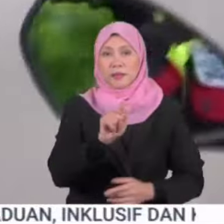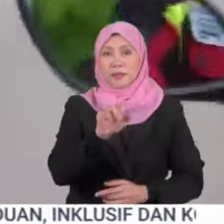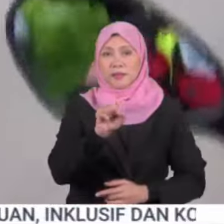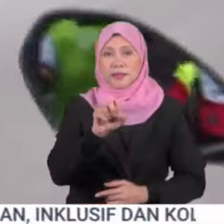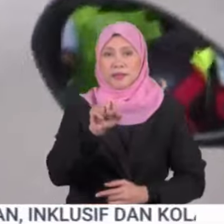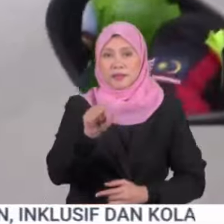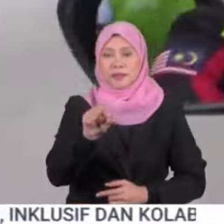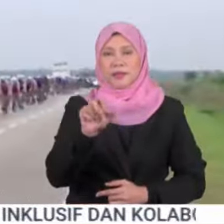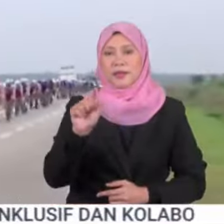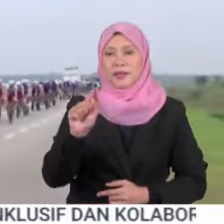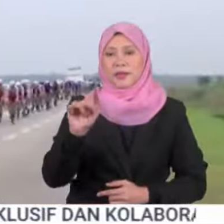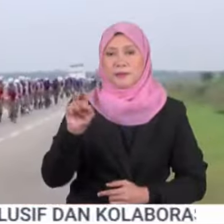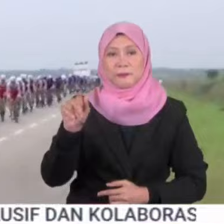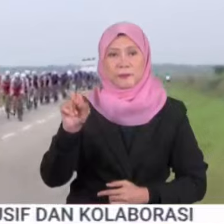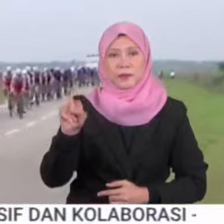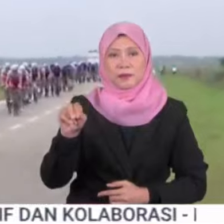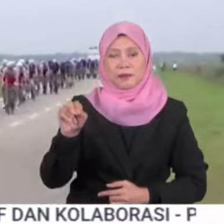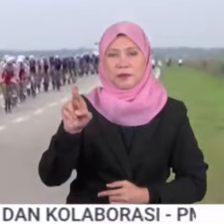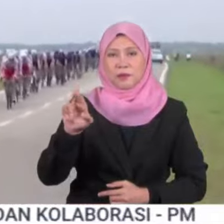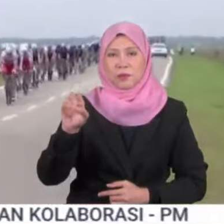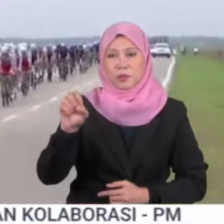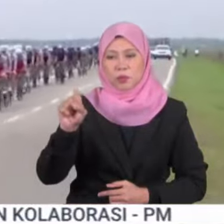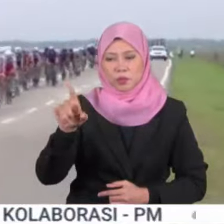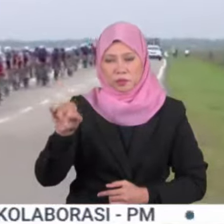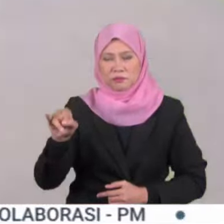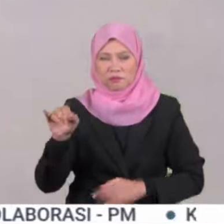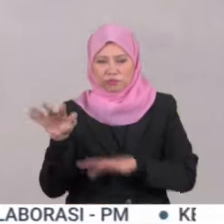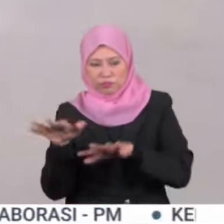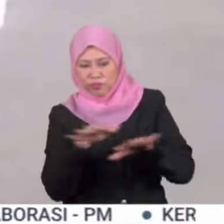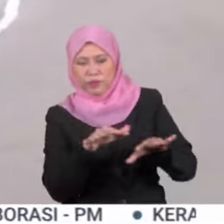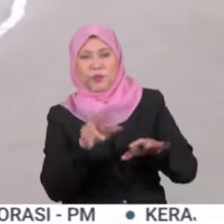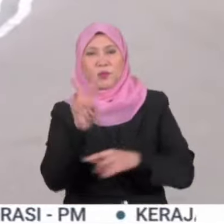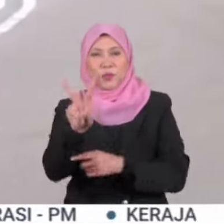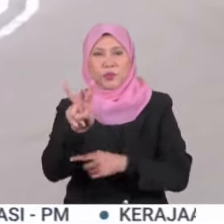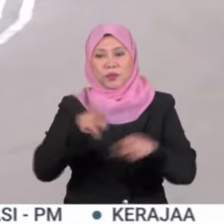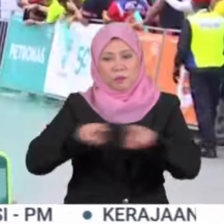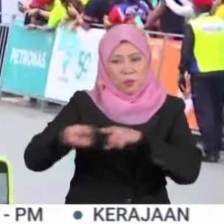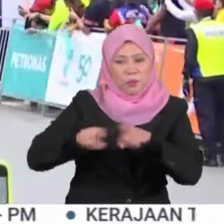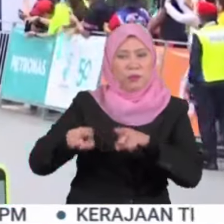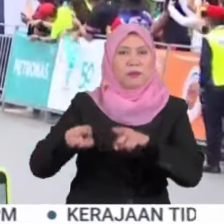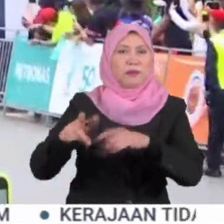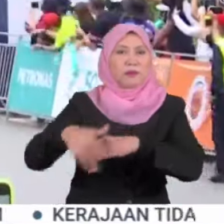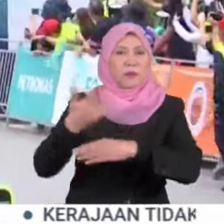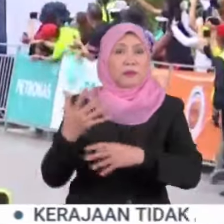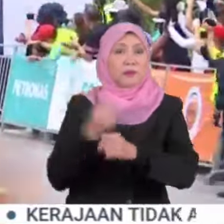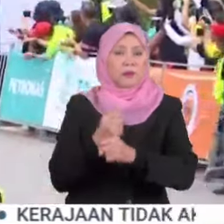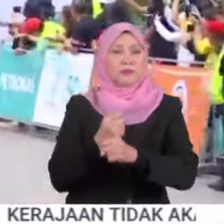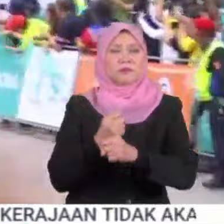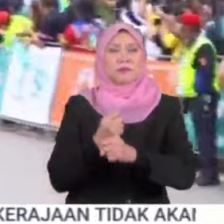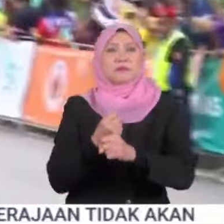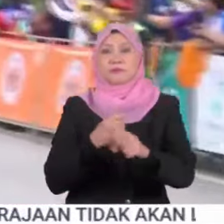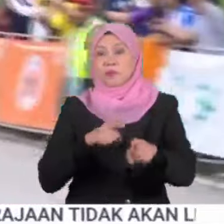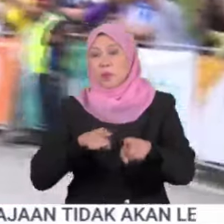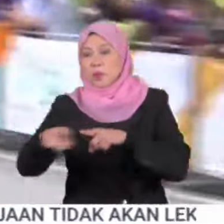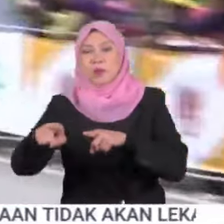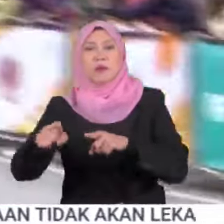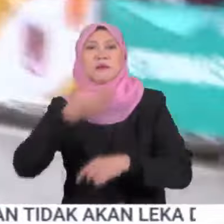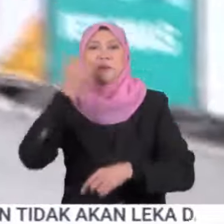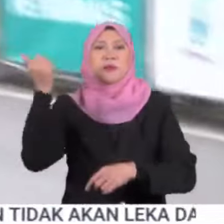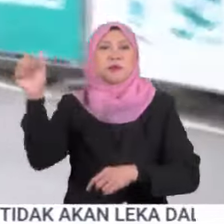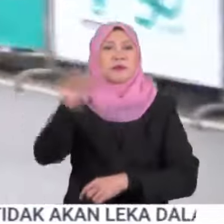Muhammad Nur Aiman Rosli, juga sempat mencuri tumpuan pada dua perlumbaan awal apabila menguasai perebutan pelumba